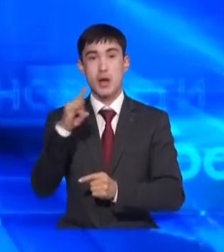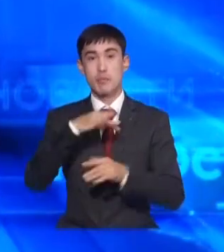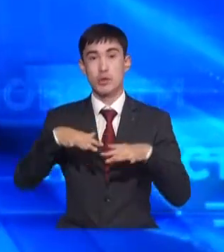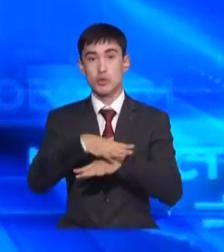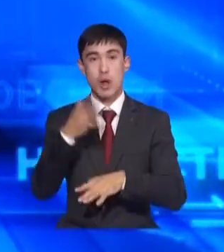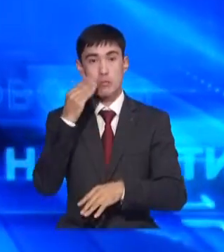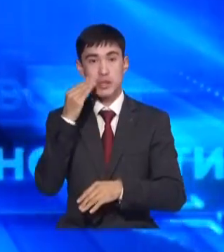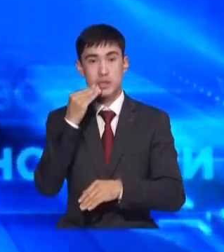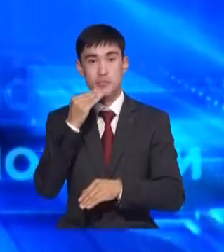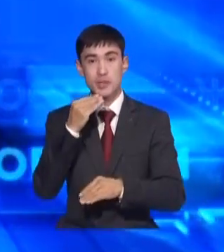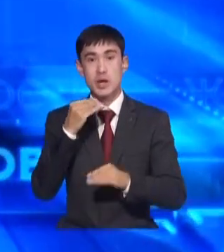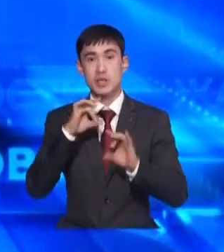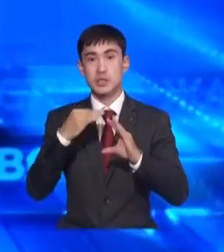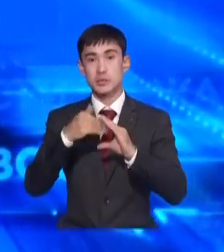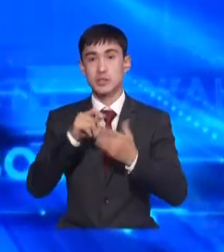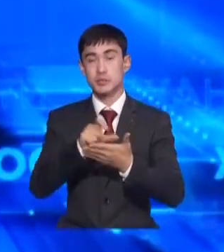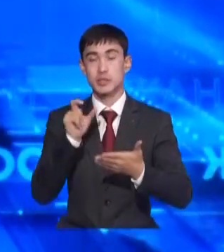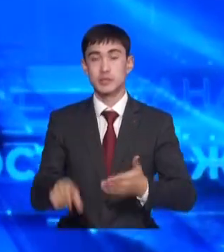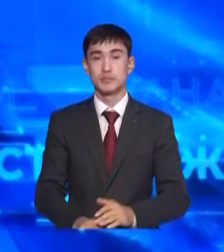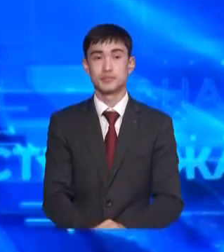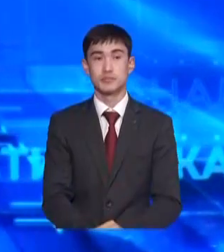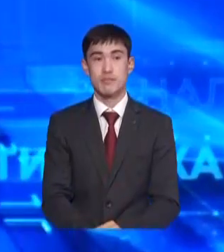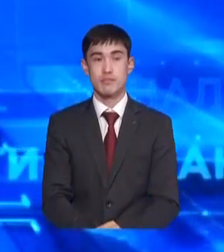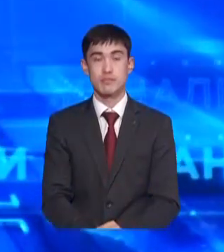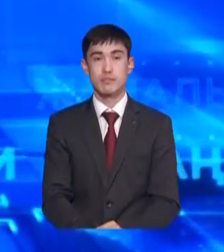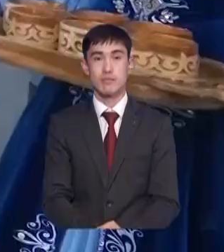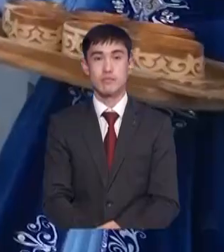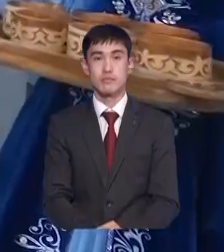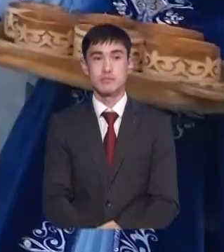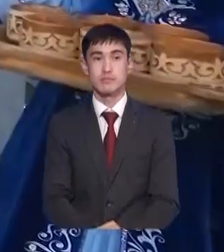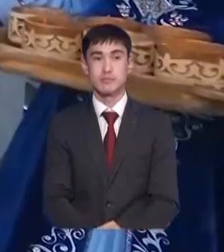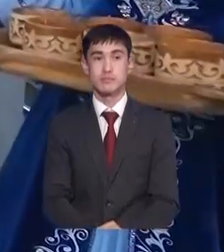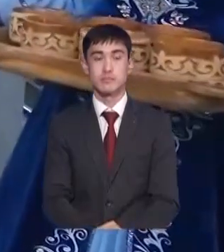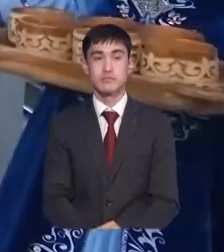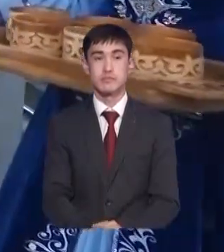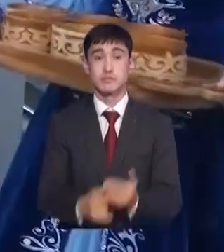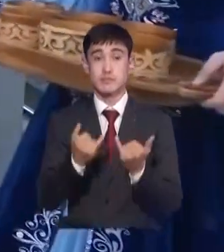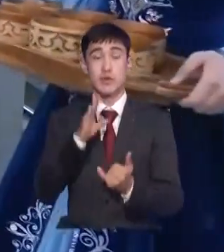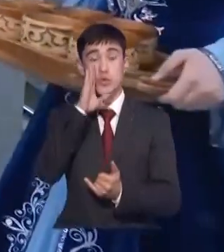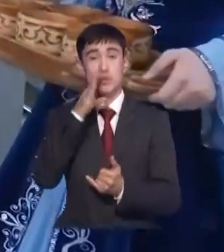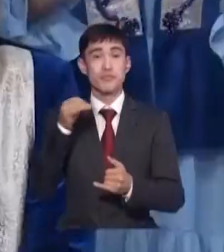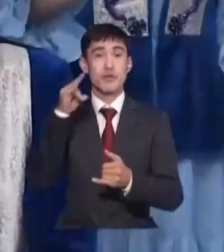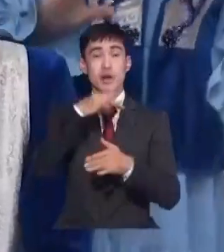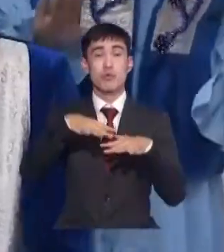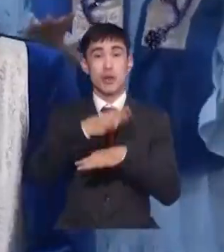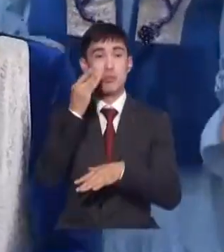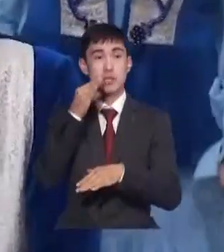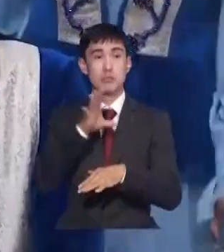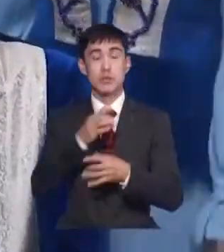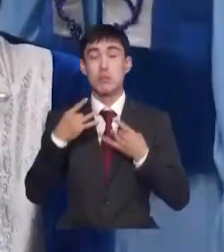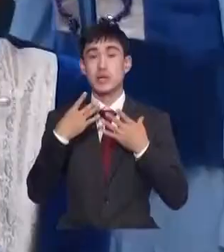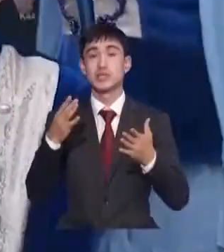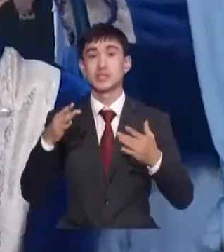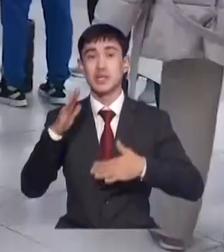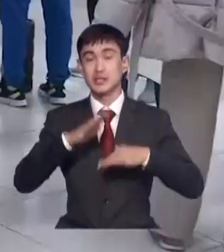аэропорту Алматы в репортаже нашего корреспондента. Сегодня утром в аэропорту Алматы царила